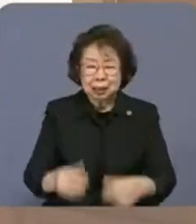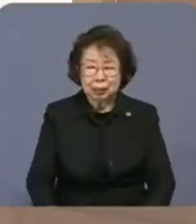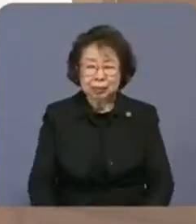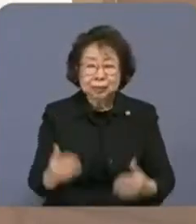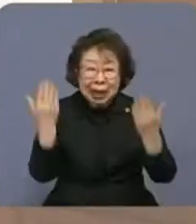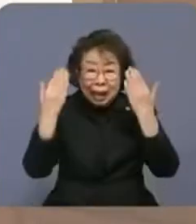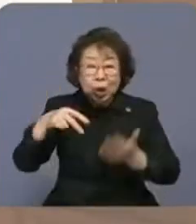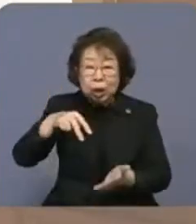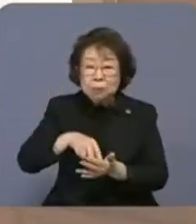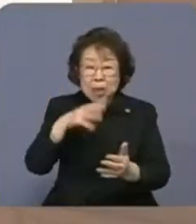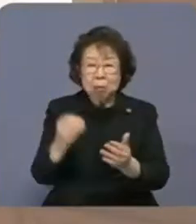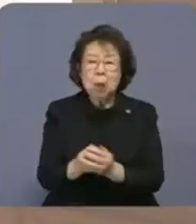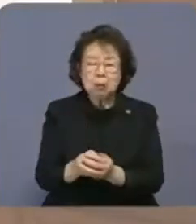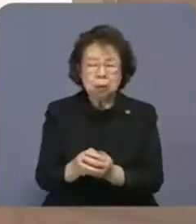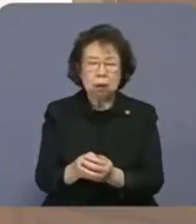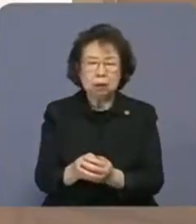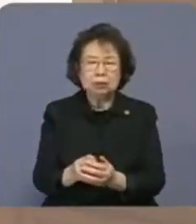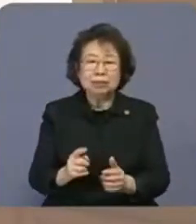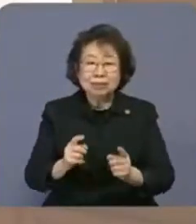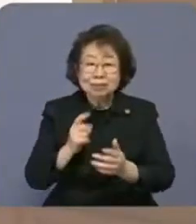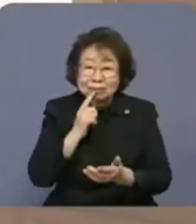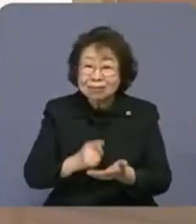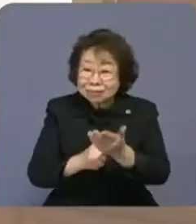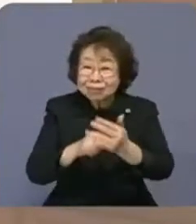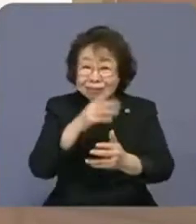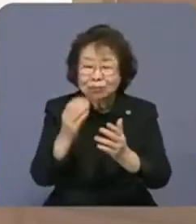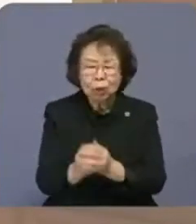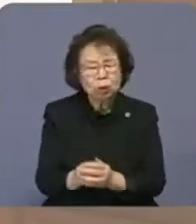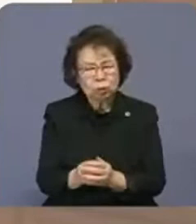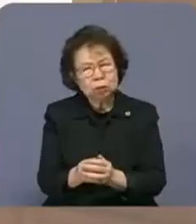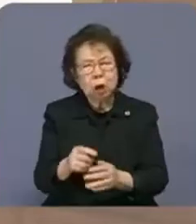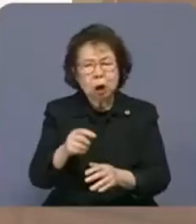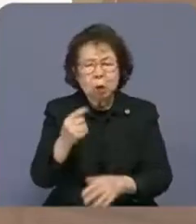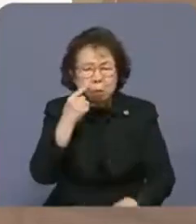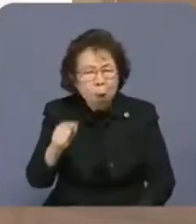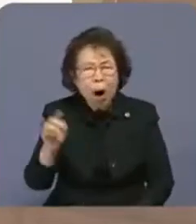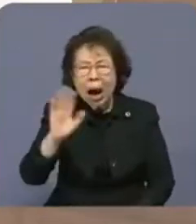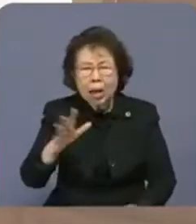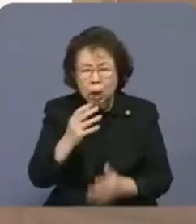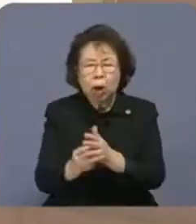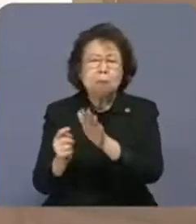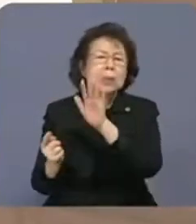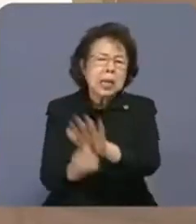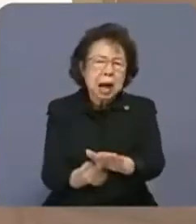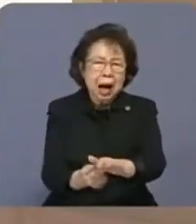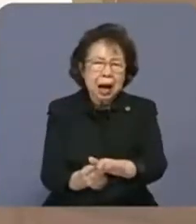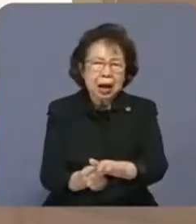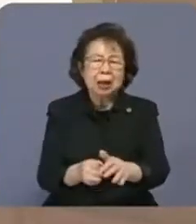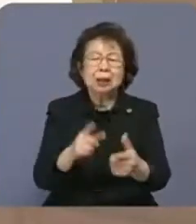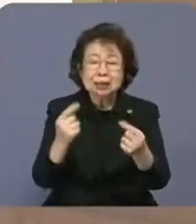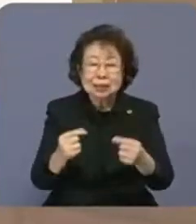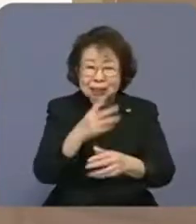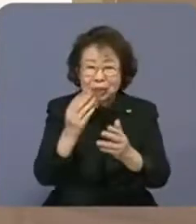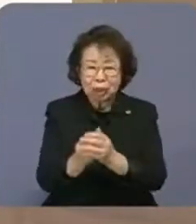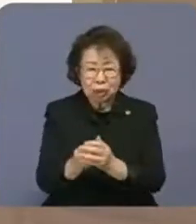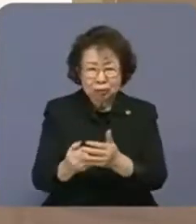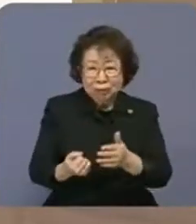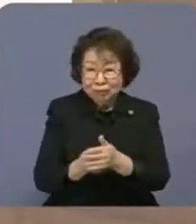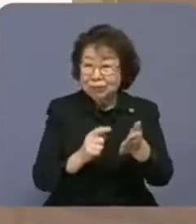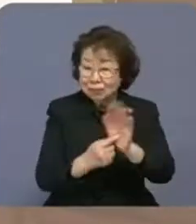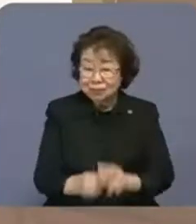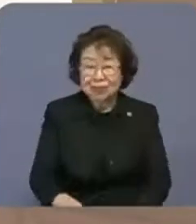학교 측이 이 심에 불복해 제기한 상고심 을 심리 하지 않고 바로 기각하는 침니 불 속행 기각 결정 으로